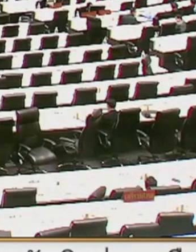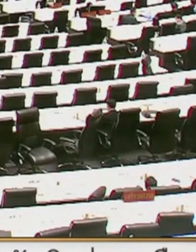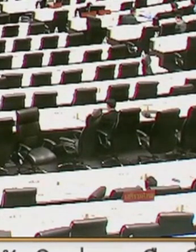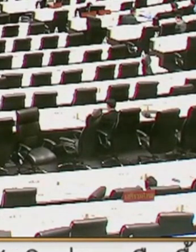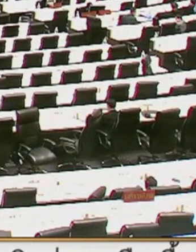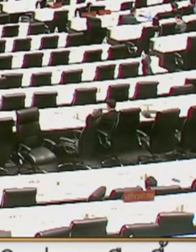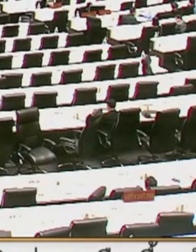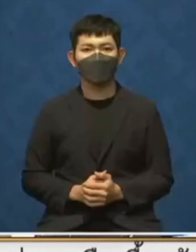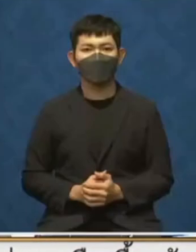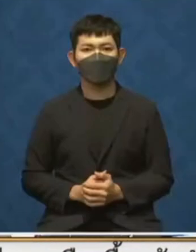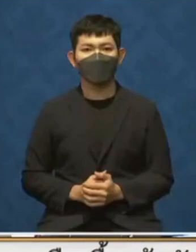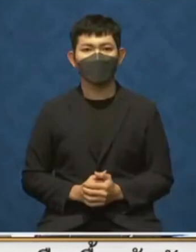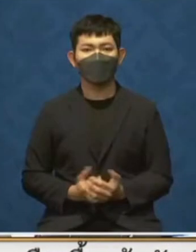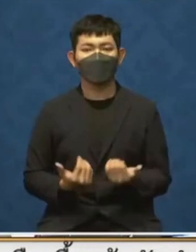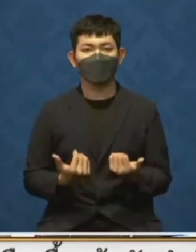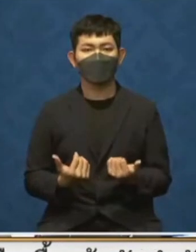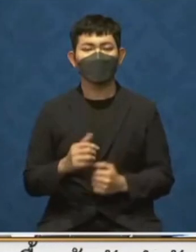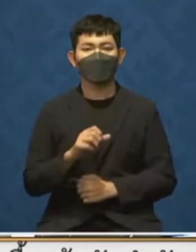ขอเชิญท่านสมาชิก